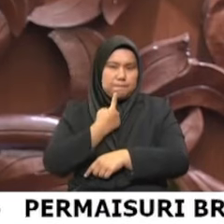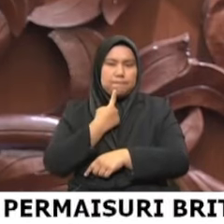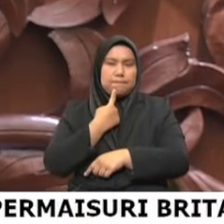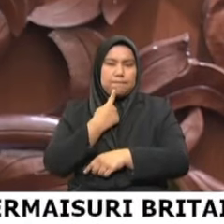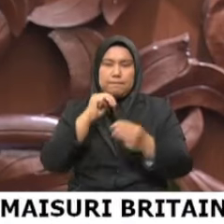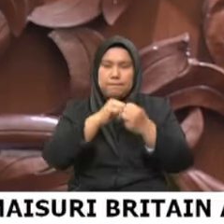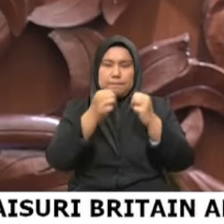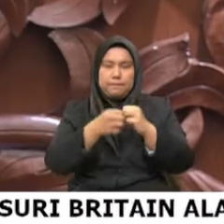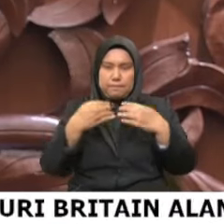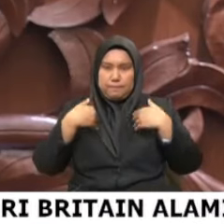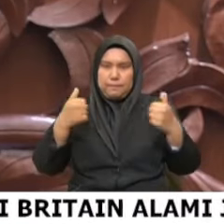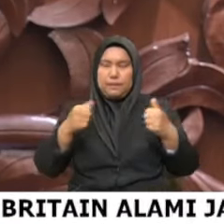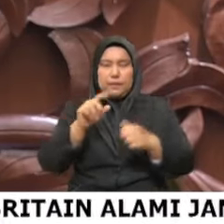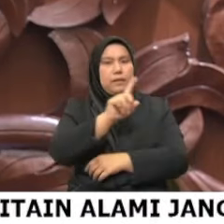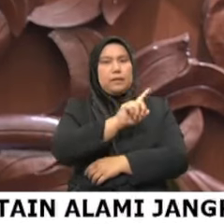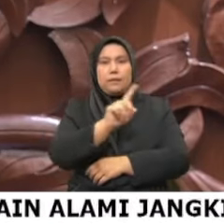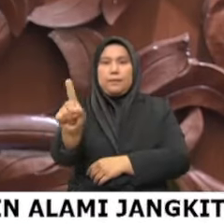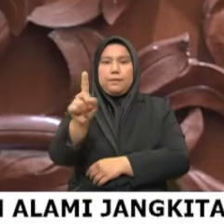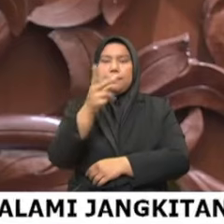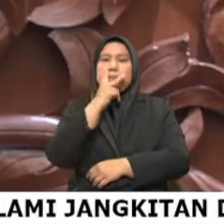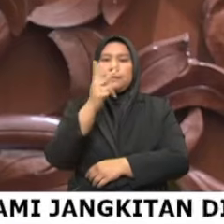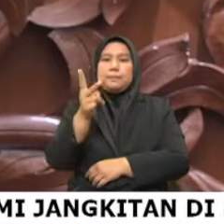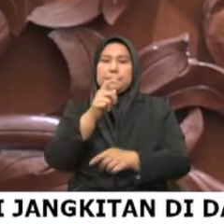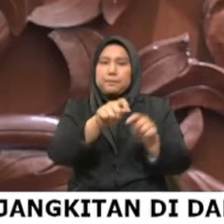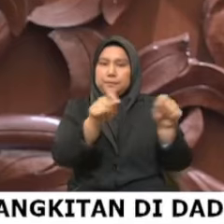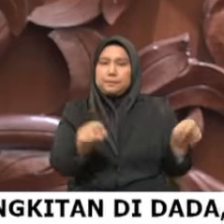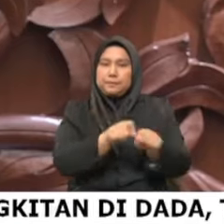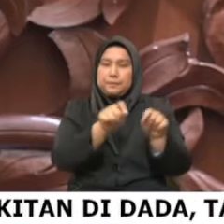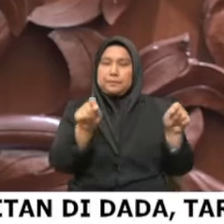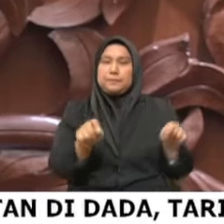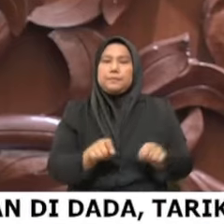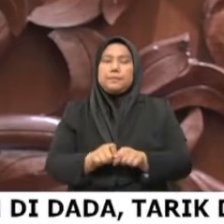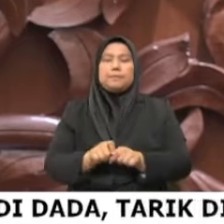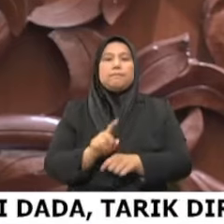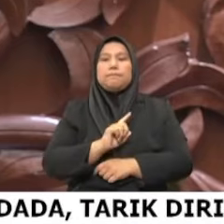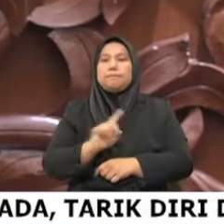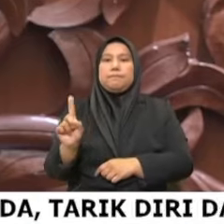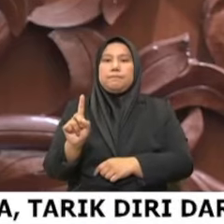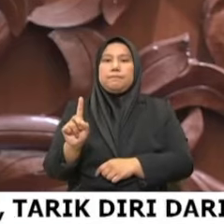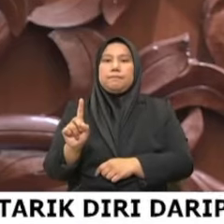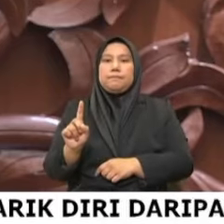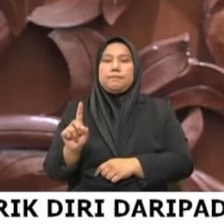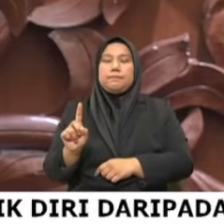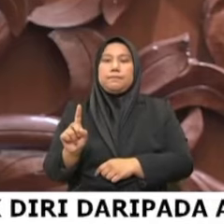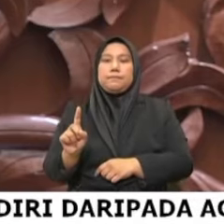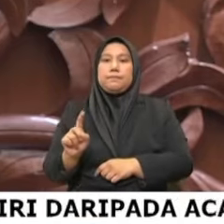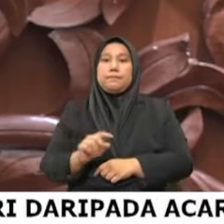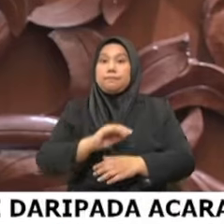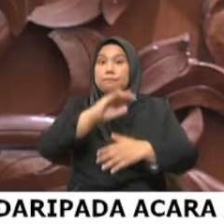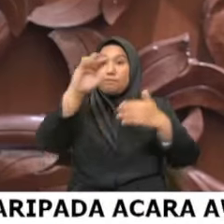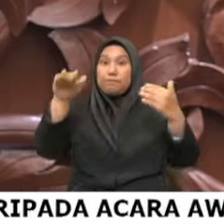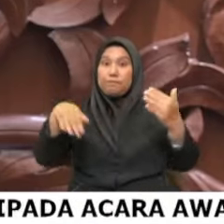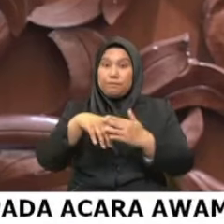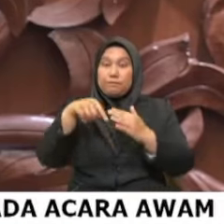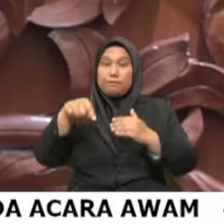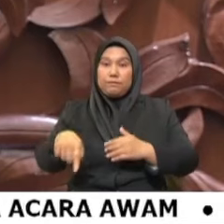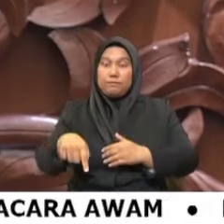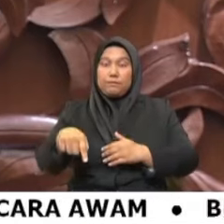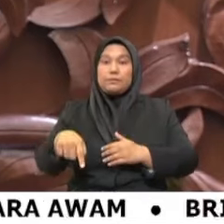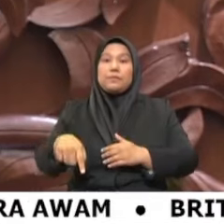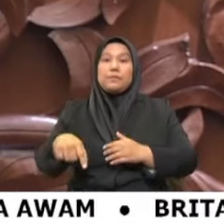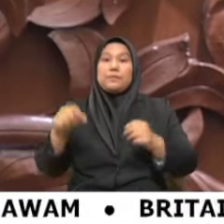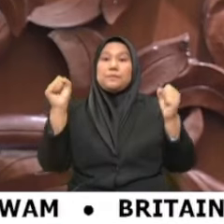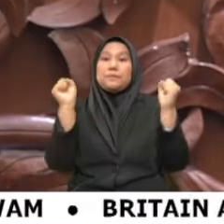Jangan merokok seperti tempat-tempat yang tidak dibenarkan. Kerana kawasan kita, the whole complex ni aircon. Jadi it's not